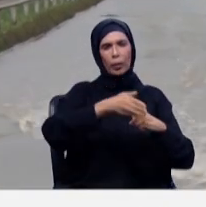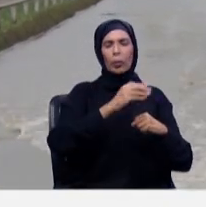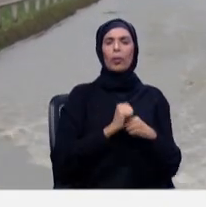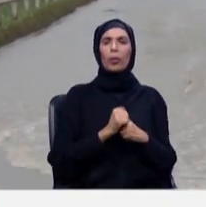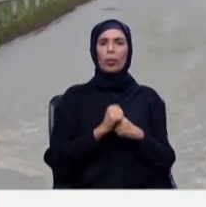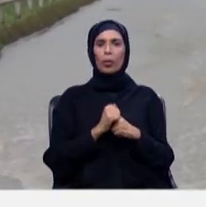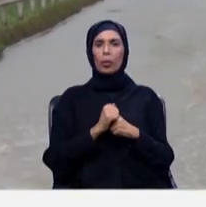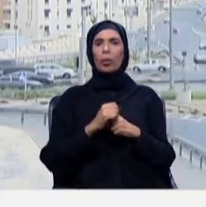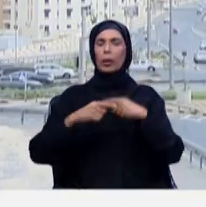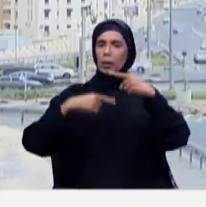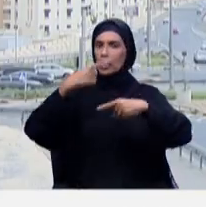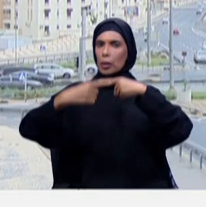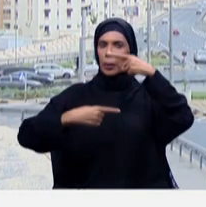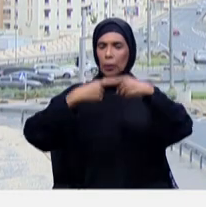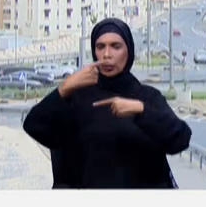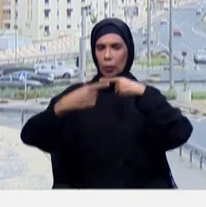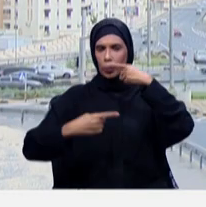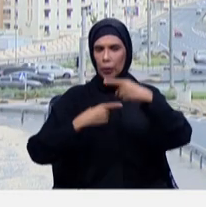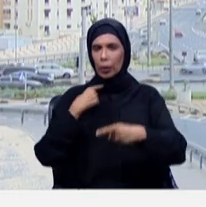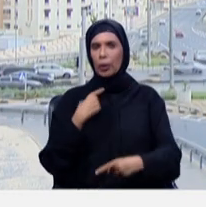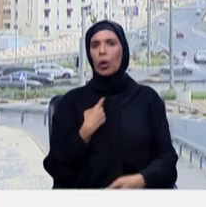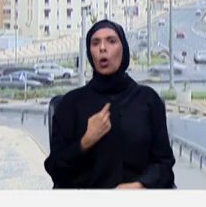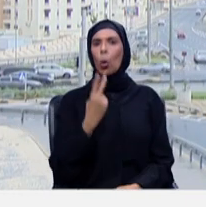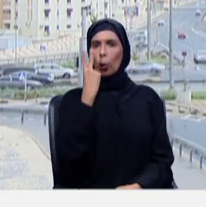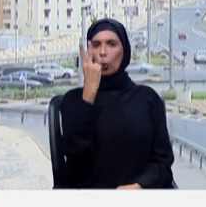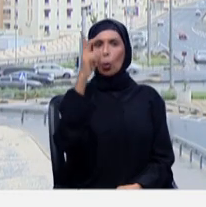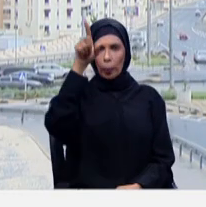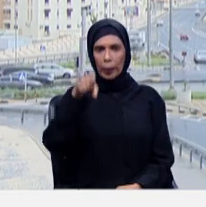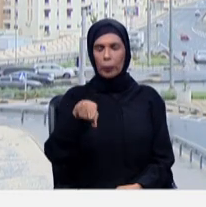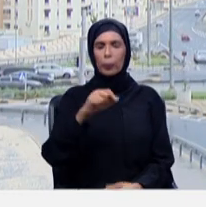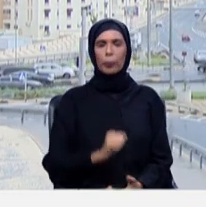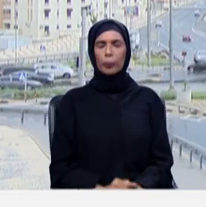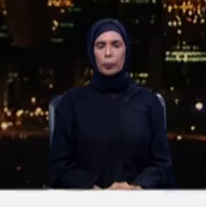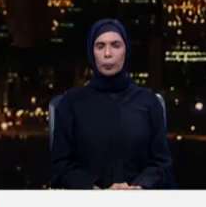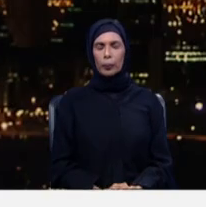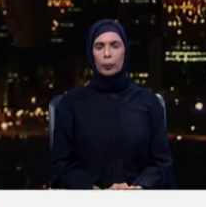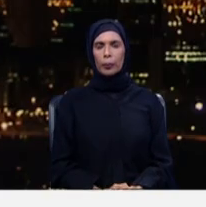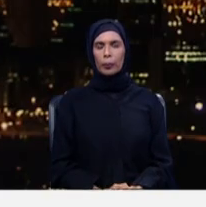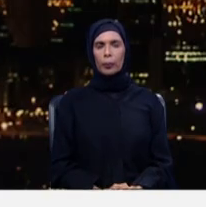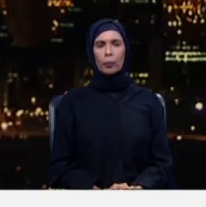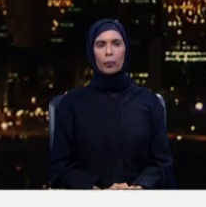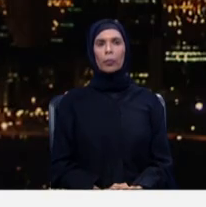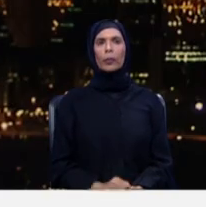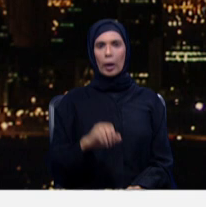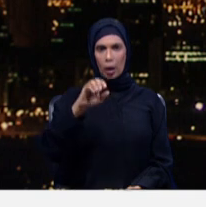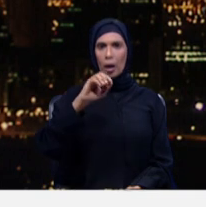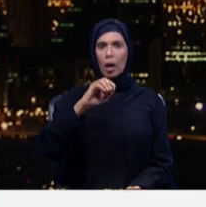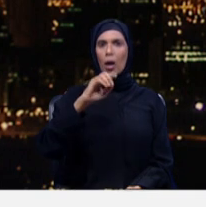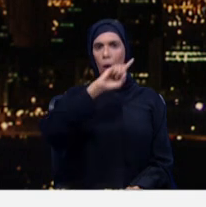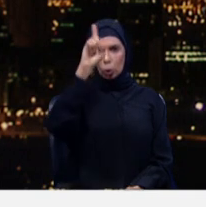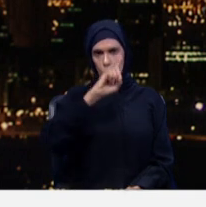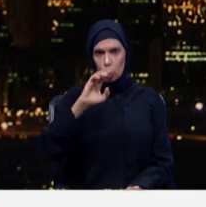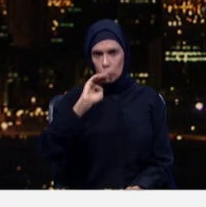وراح تستمر معنا إن شاء الله خلال 48 ساعة القادمة. نعم أستاذ أحمد، هل هناك من